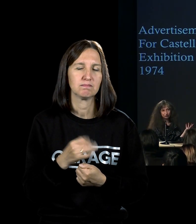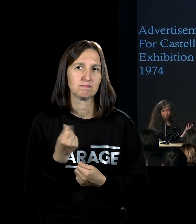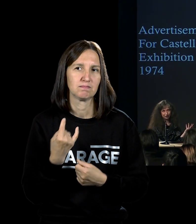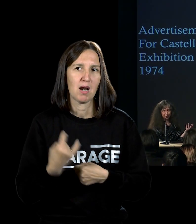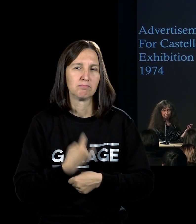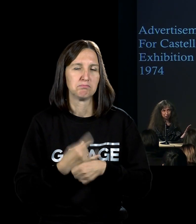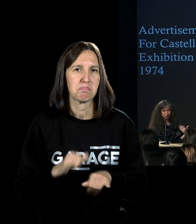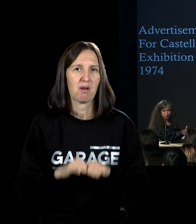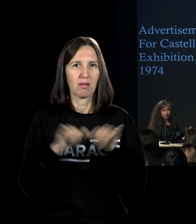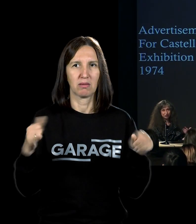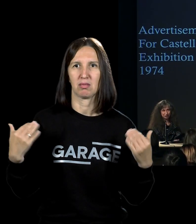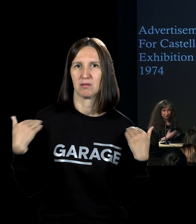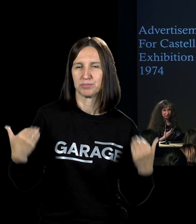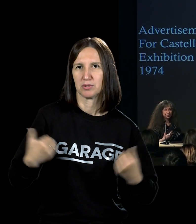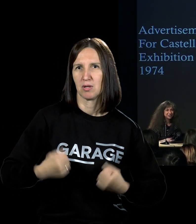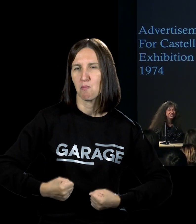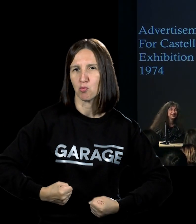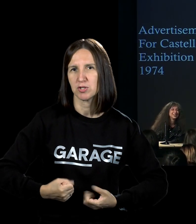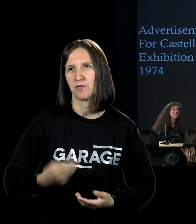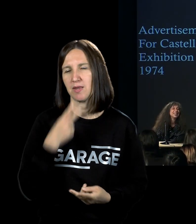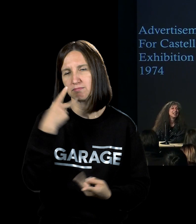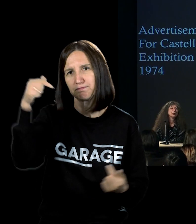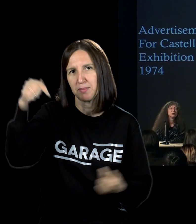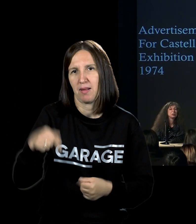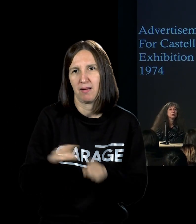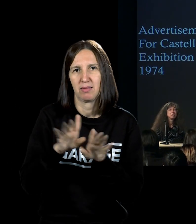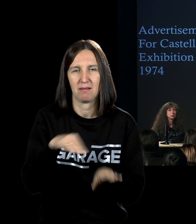пародийной мужественности, которую предполагает эта эстетика, да.